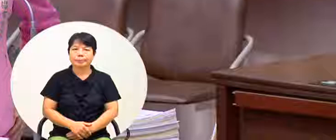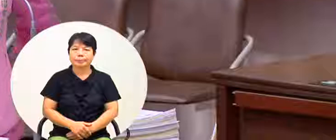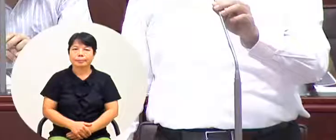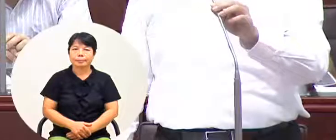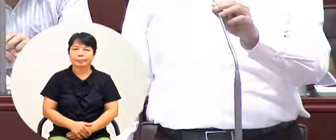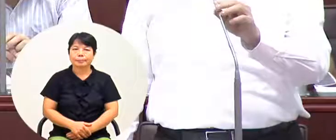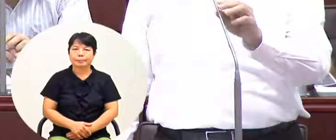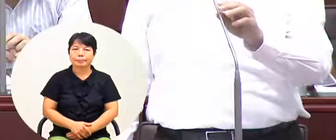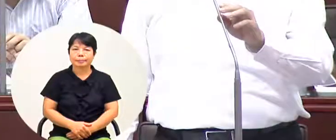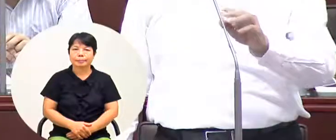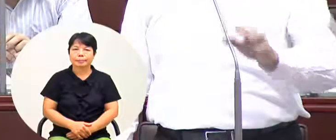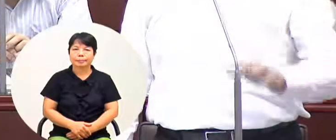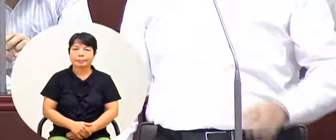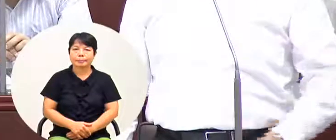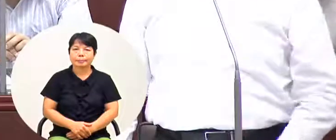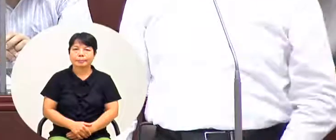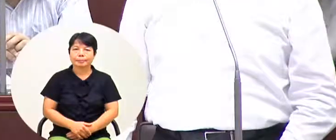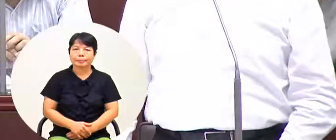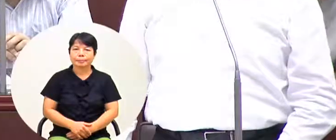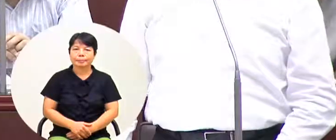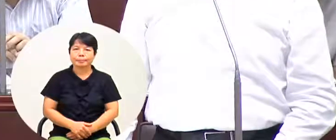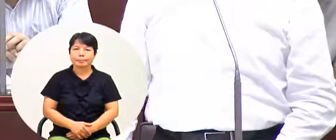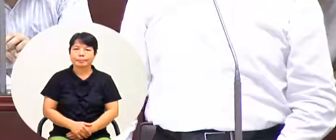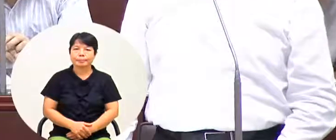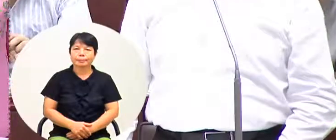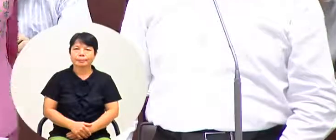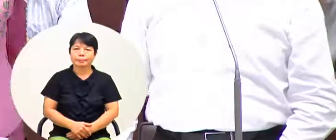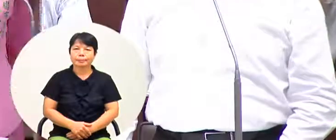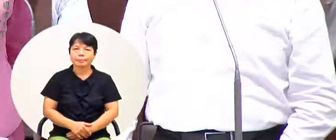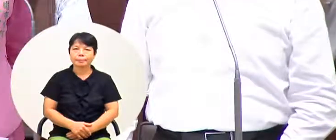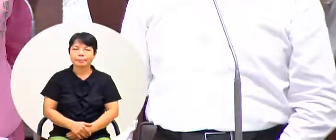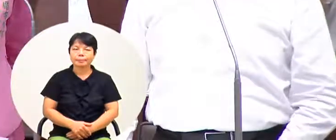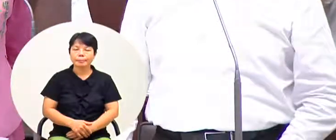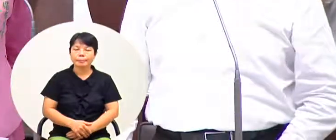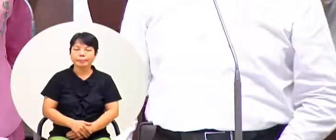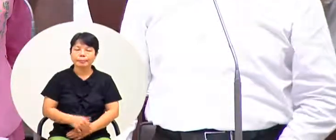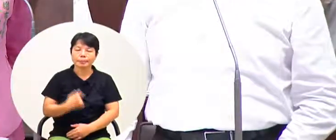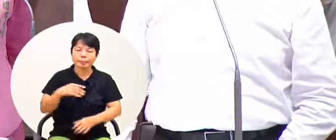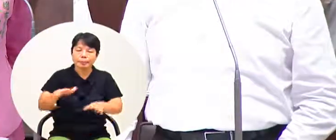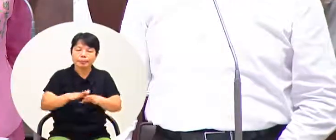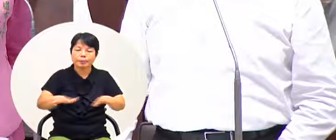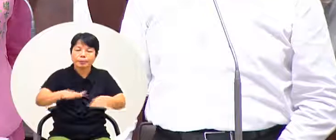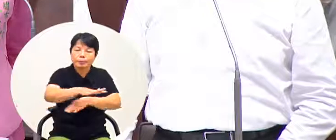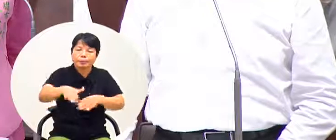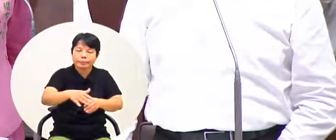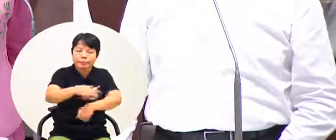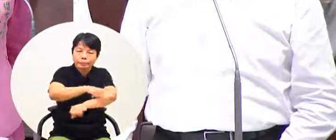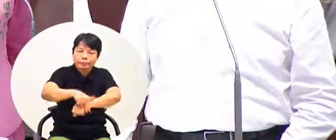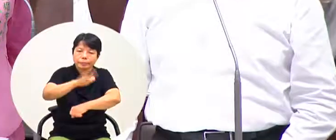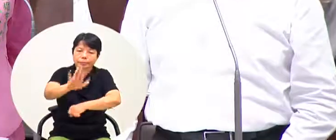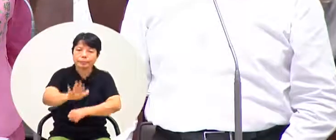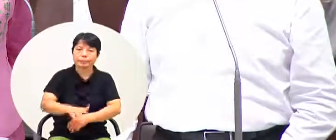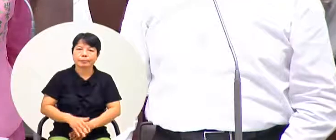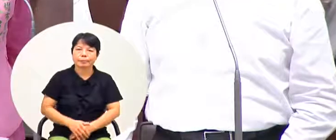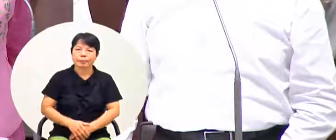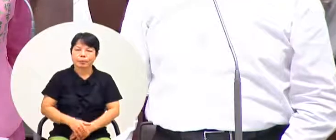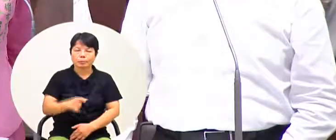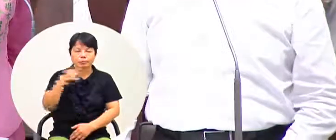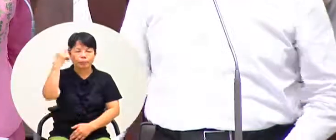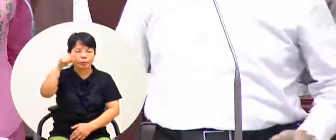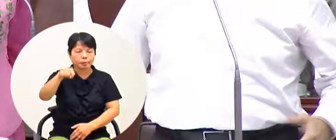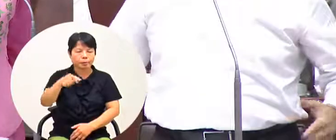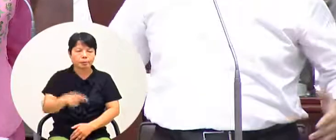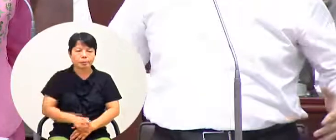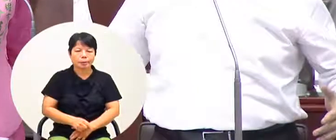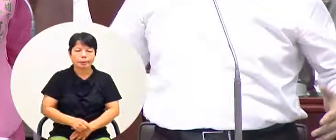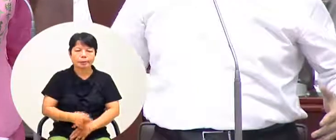对，我们也有在平面式的规划设计是有，但是我们是觉得这样不够精彩了。哦，我